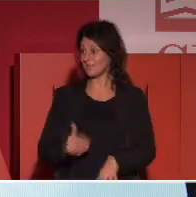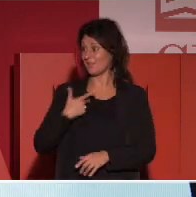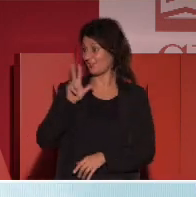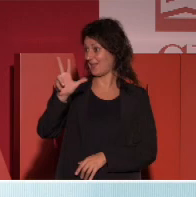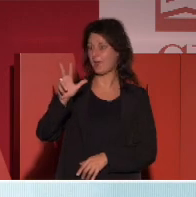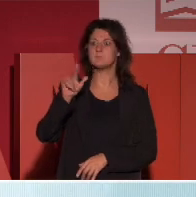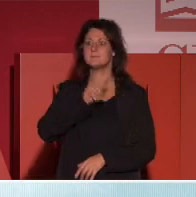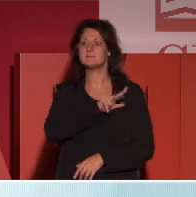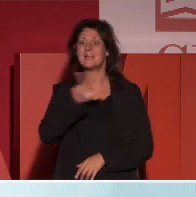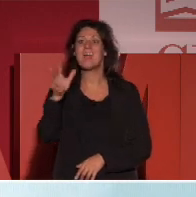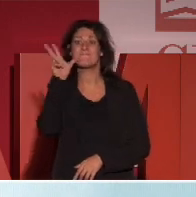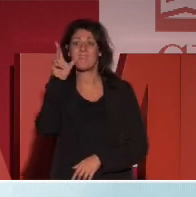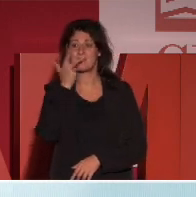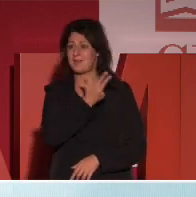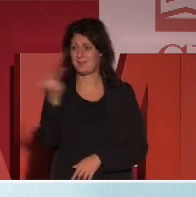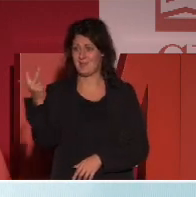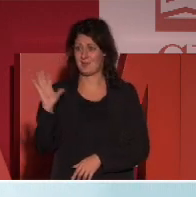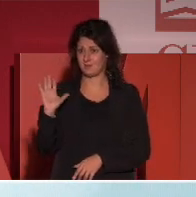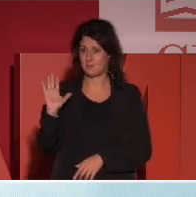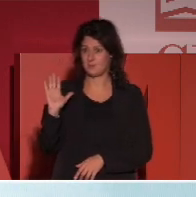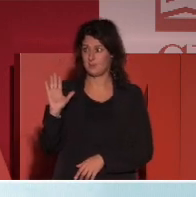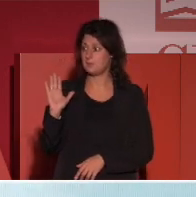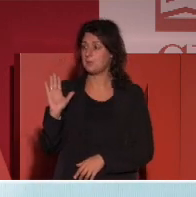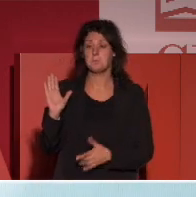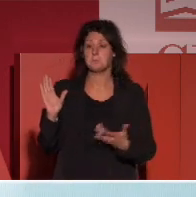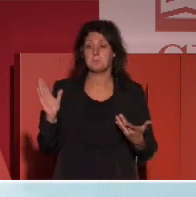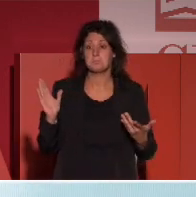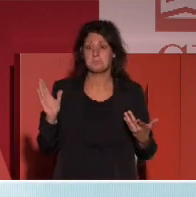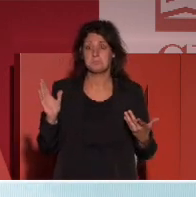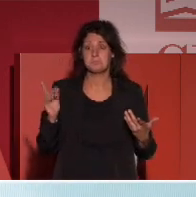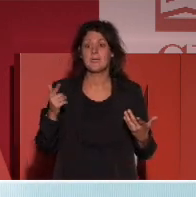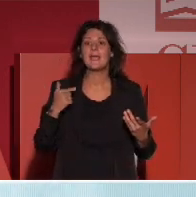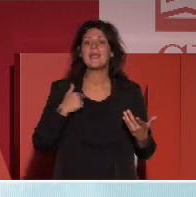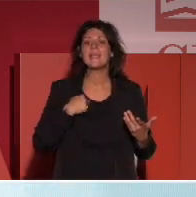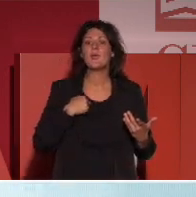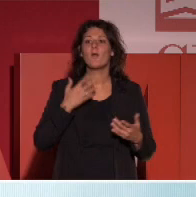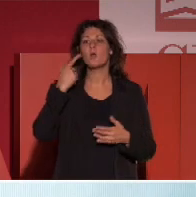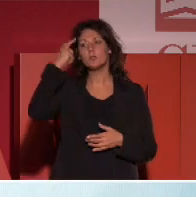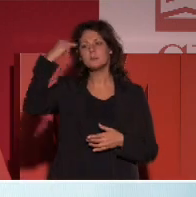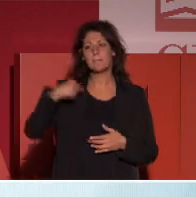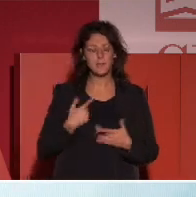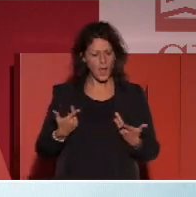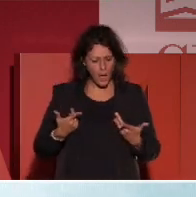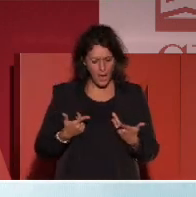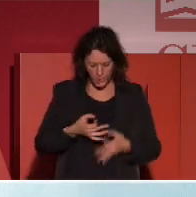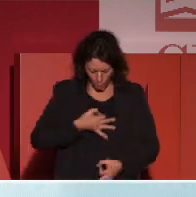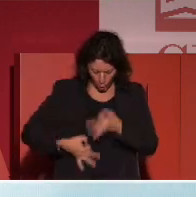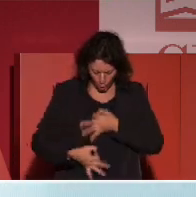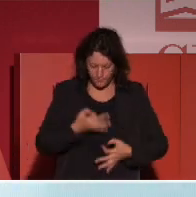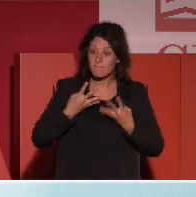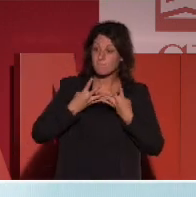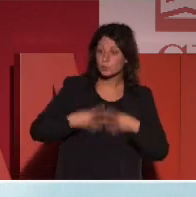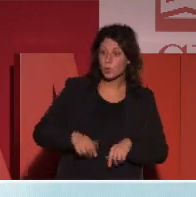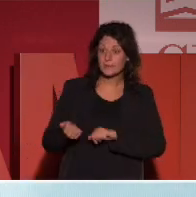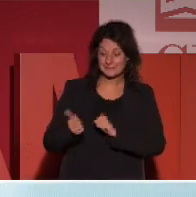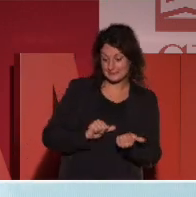so di che cosa stiamo parlando è che tu neanche arrivi a poter verificare se sei in seconda o no se sei secondo no perché non ti